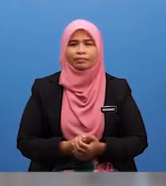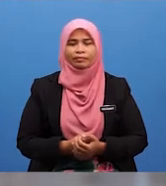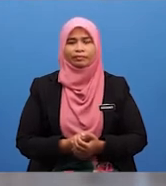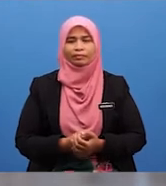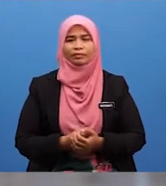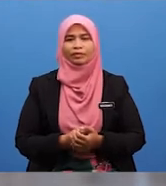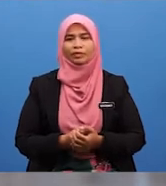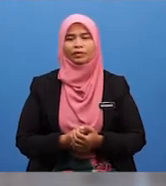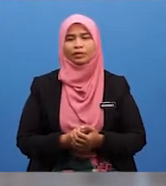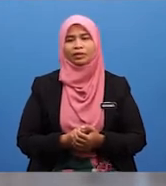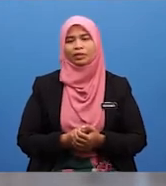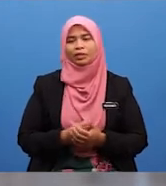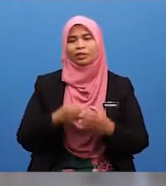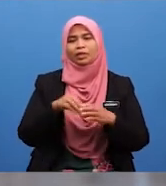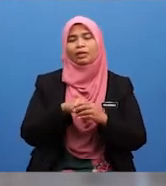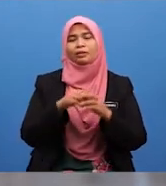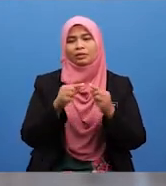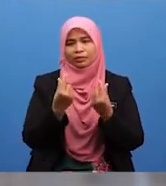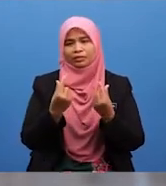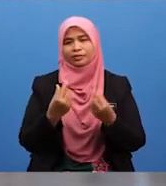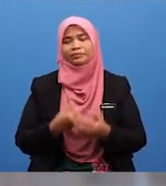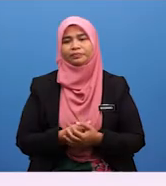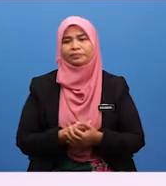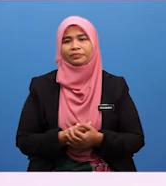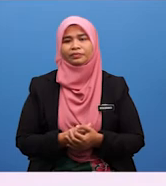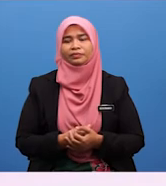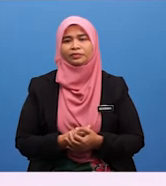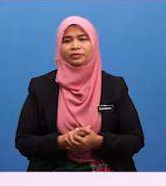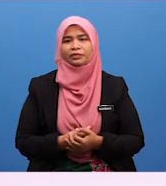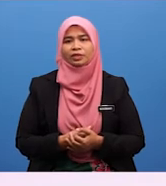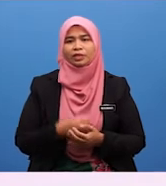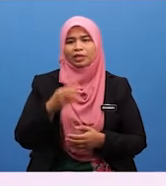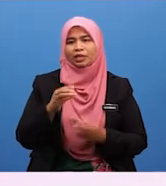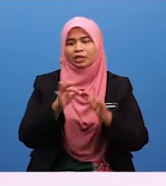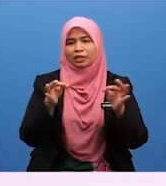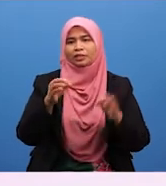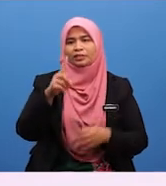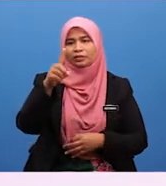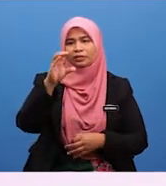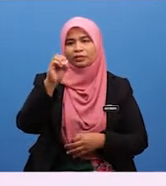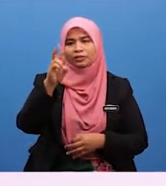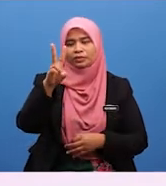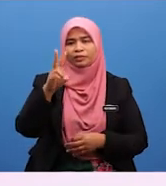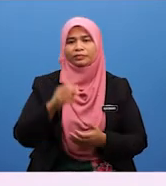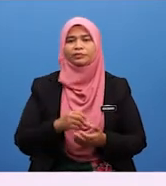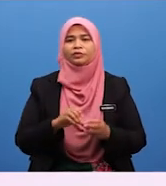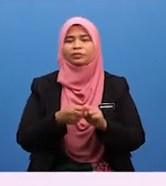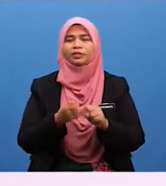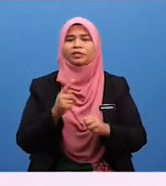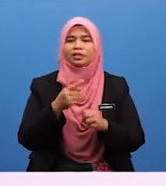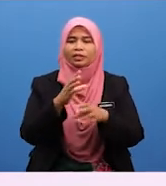Al-Quran, Surah Al-Baqarah ayat 102. Agar kita semua mendapat kebaikan di